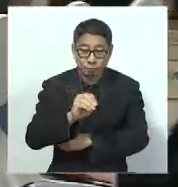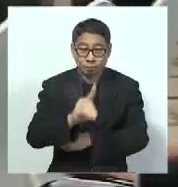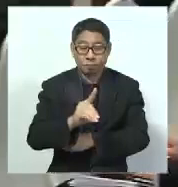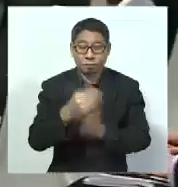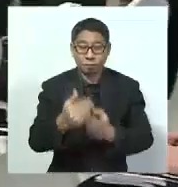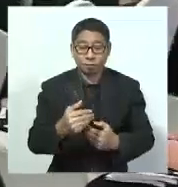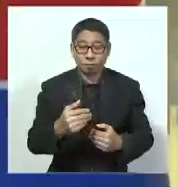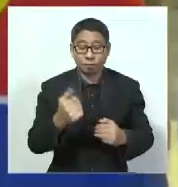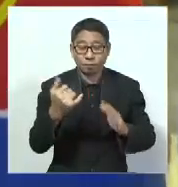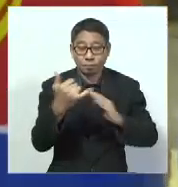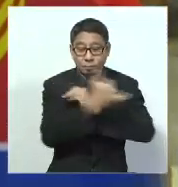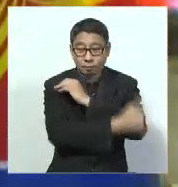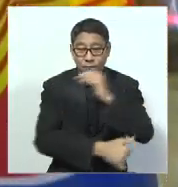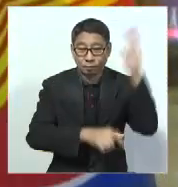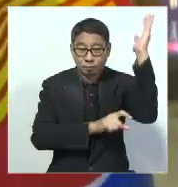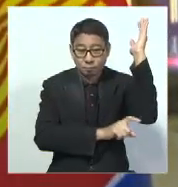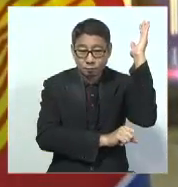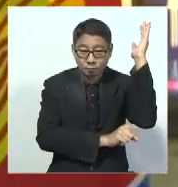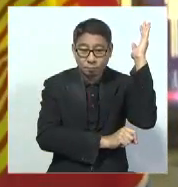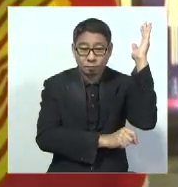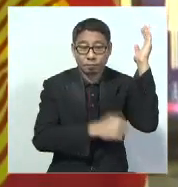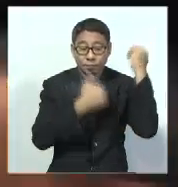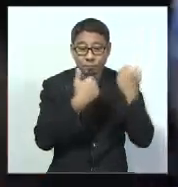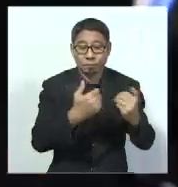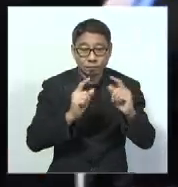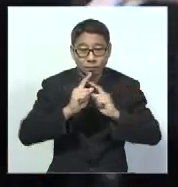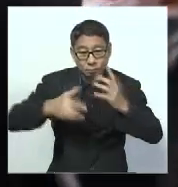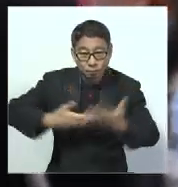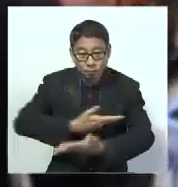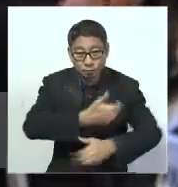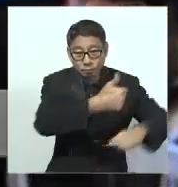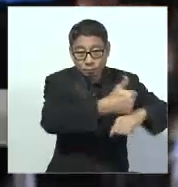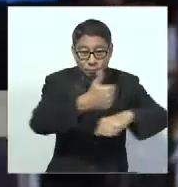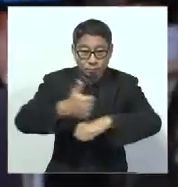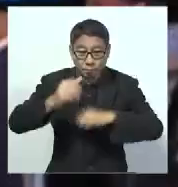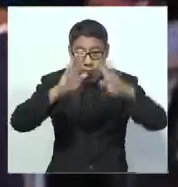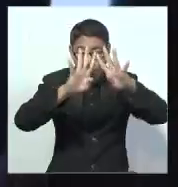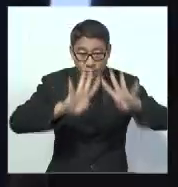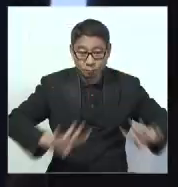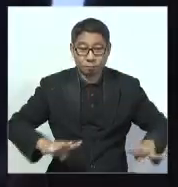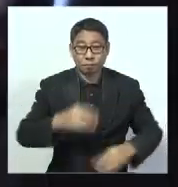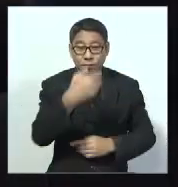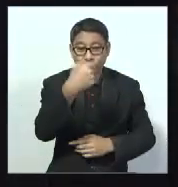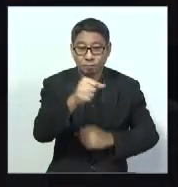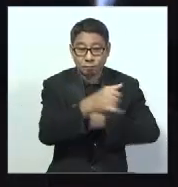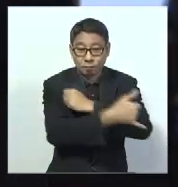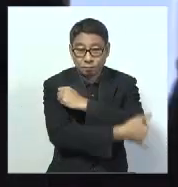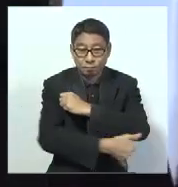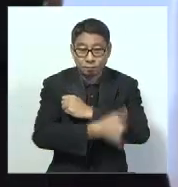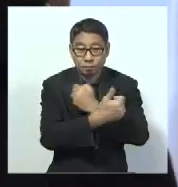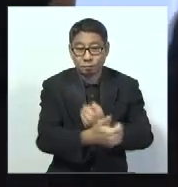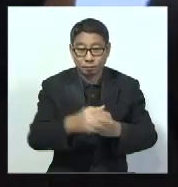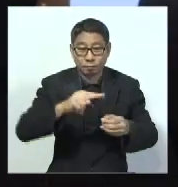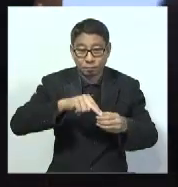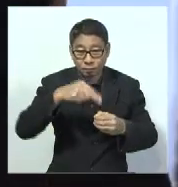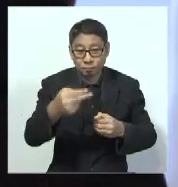2561ณสาธารณรัฐสิงคโปร์เพื่อหารือร่วมกับผู้นำประเทศอาเซียนทั้ง10ประเทศและน